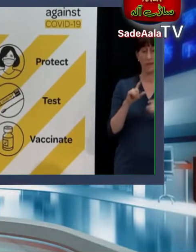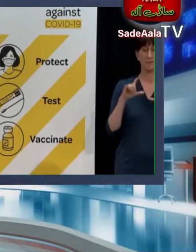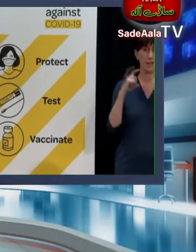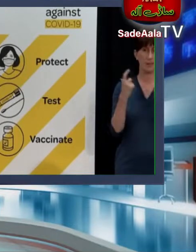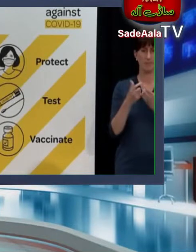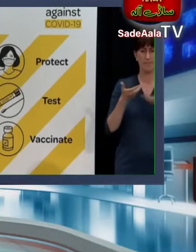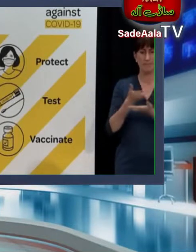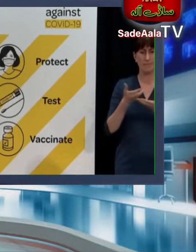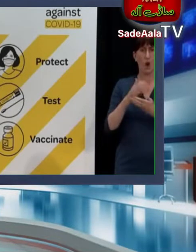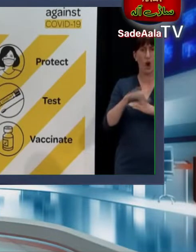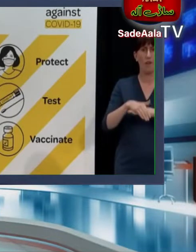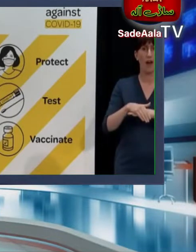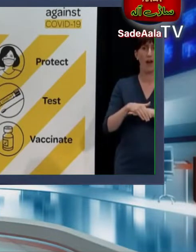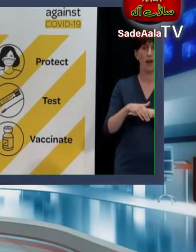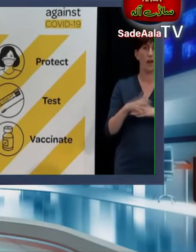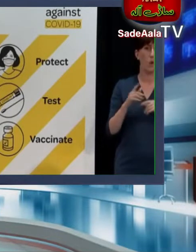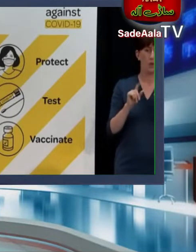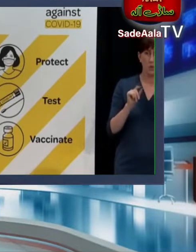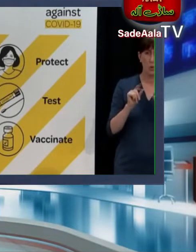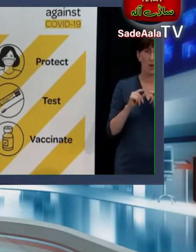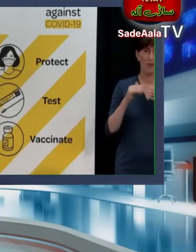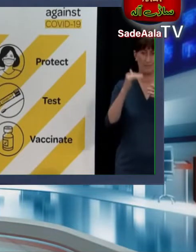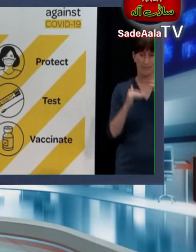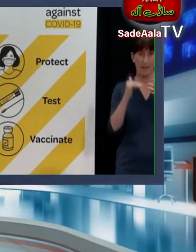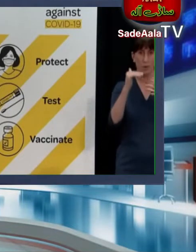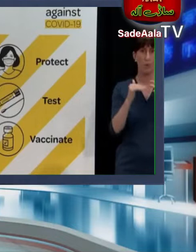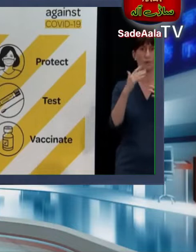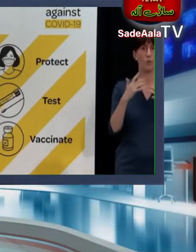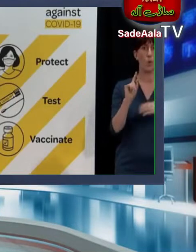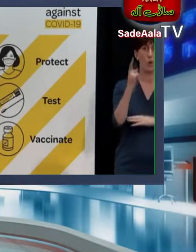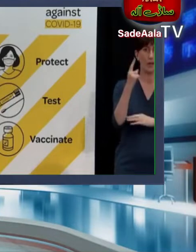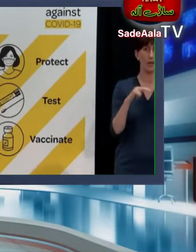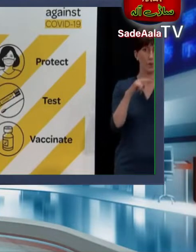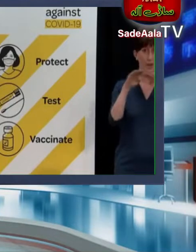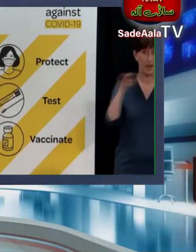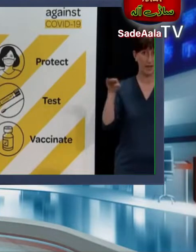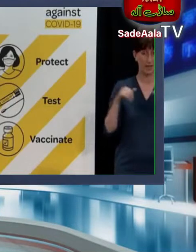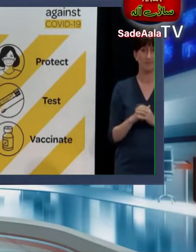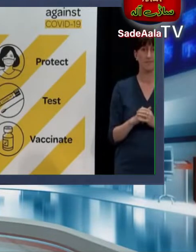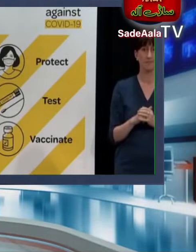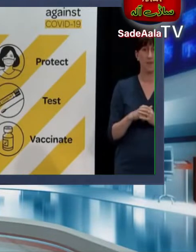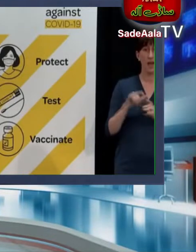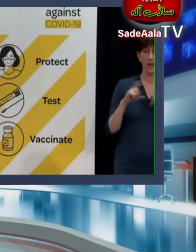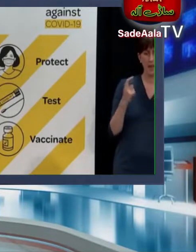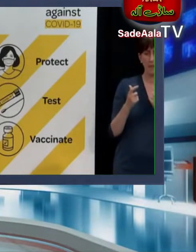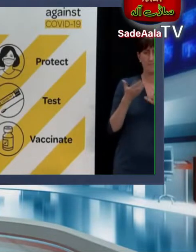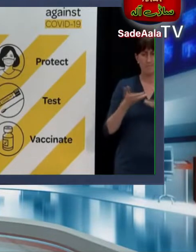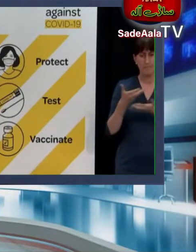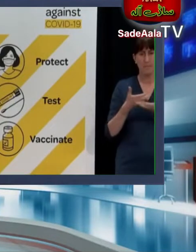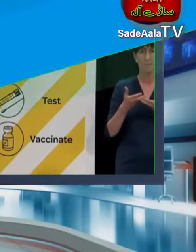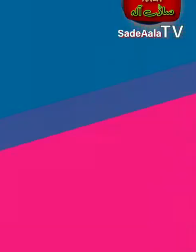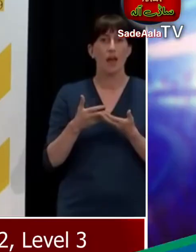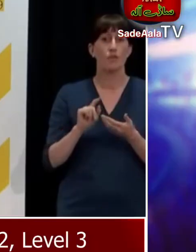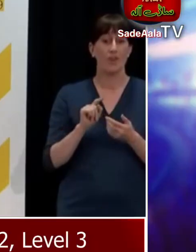ਵੀ ਜਿਵੇਂ ਕਿ ਲਾਇਬ੍ਰੇਰੀਜ਼ ਮਿਊਜ਼ੀਅਮ ਤੇ ਚਿੜੀਆਘਰ ਵੀ ਖੁੱਲ ਸਕਣਗੇ ਪਰ ਉਸੇ ਤਰੀਕੇ ਦੇ ਨਾਲ ਗ੍ਰਾਹਕਾਂ ਦੇ ਵਿੱਚ